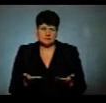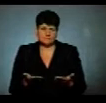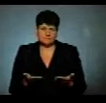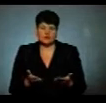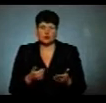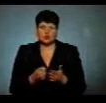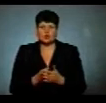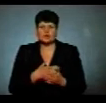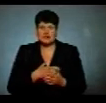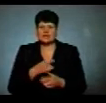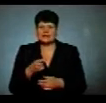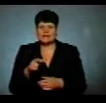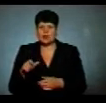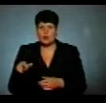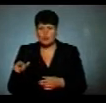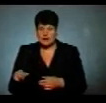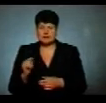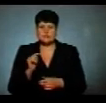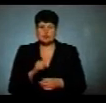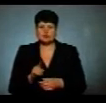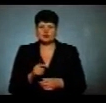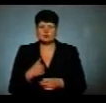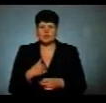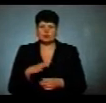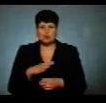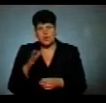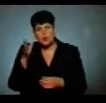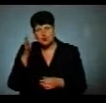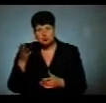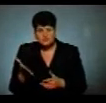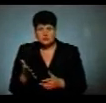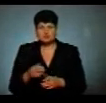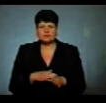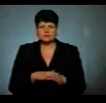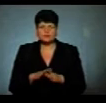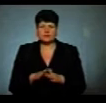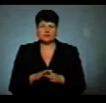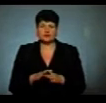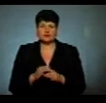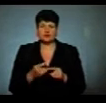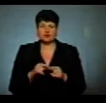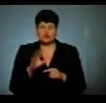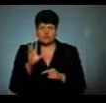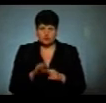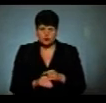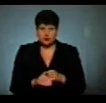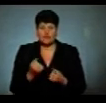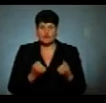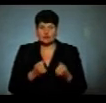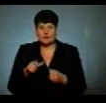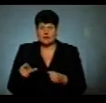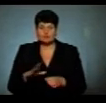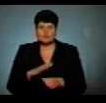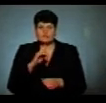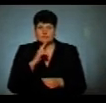до наших тернополян, для того, щоб ми були всі розумніші, для того, щоб ми дотримувалися виконання цього, тому що водію буде тяжко. Водій не